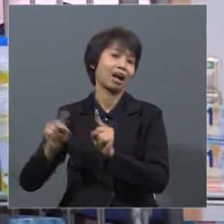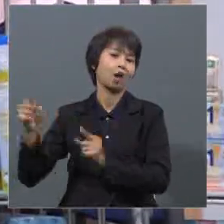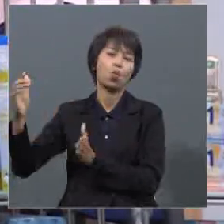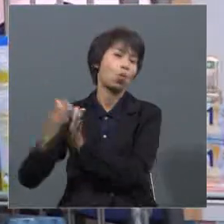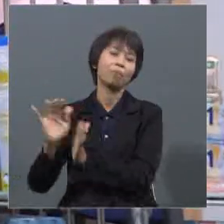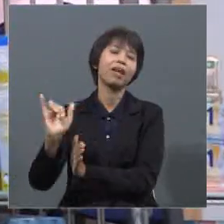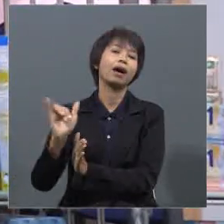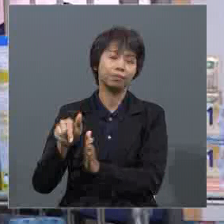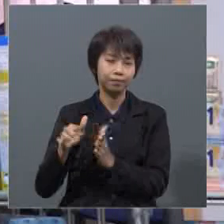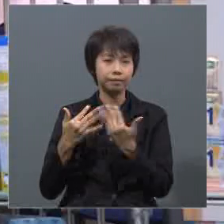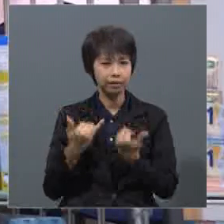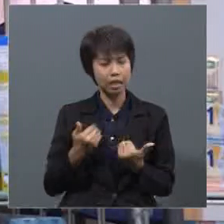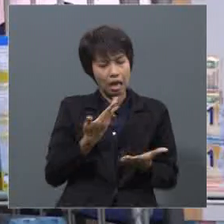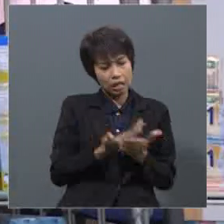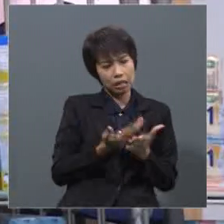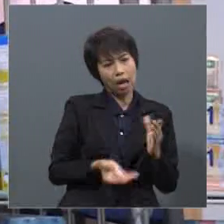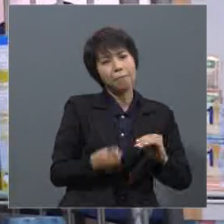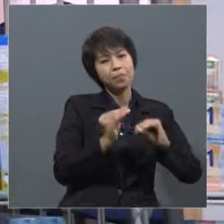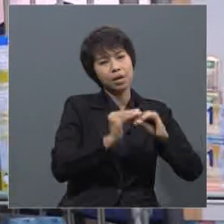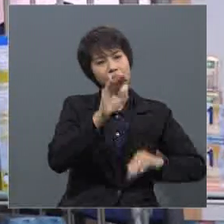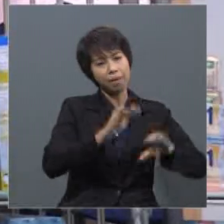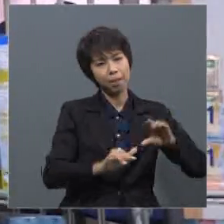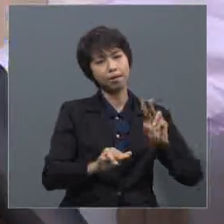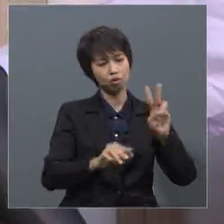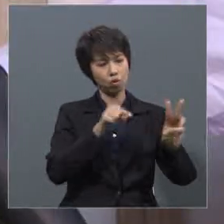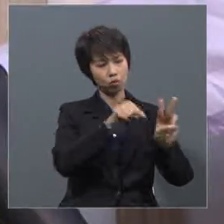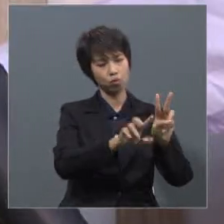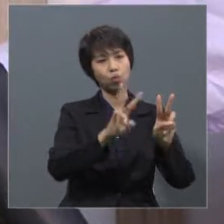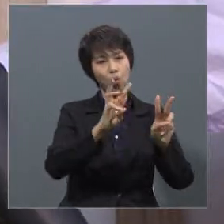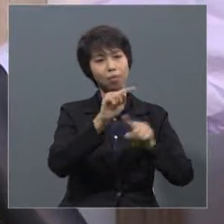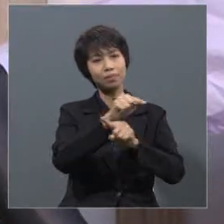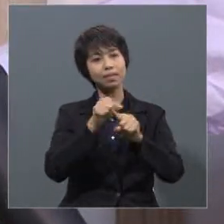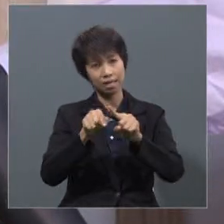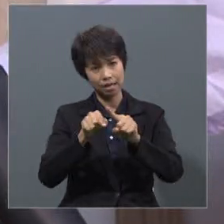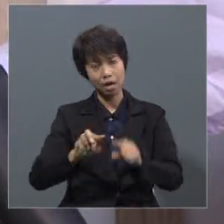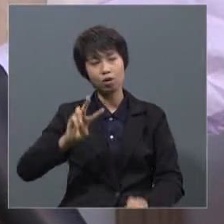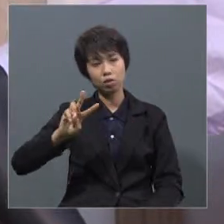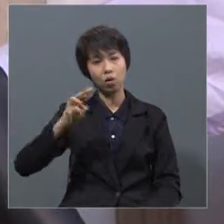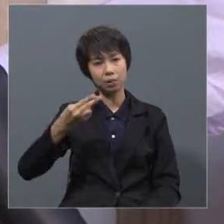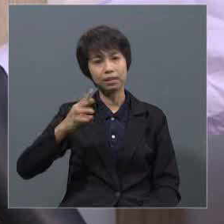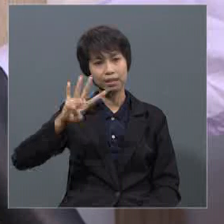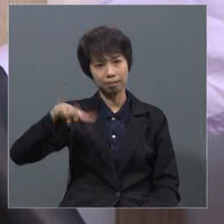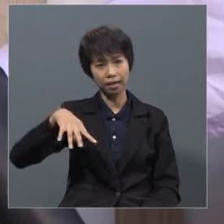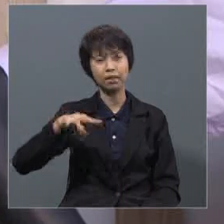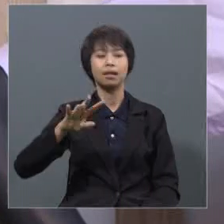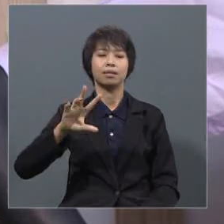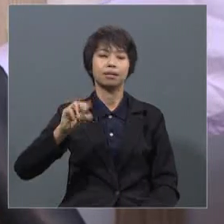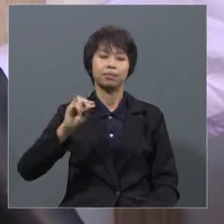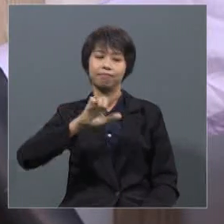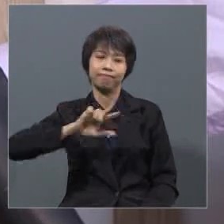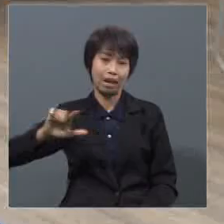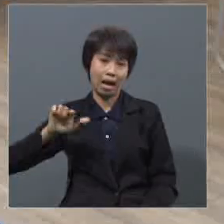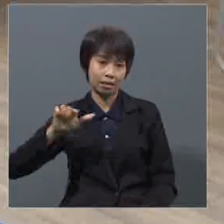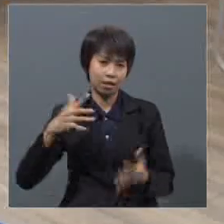โดยเฉลี่ยเนี่ยนะฮะปรับขึ้น 2.6%อยู่ที่ 20,000 14, 430ล้านบาทส่วนค่าใช้จ่ายเพื่อการ